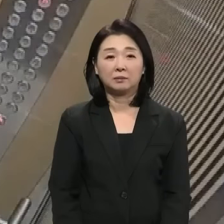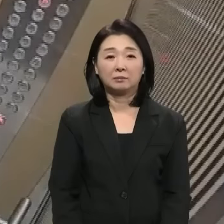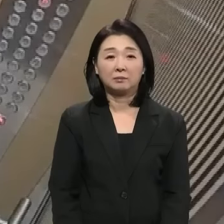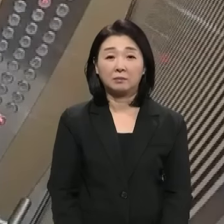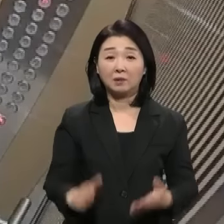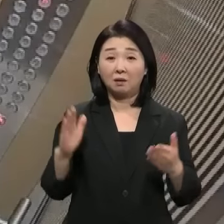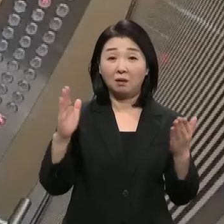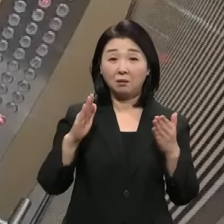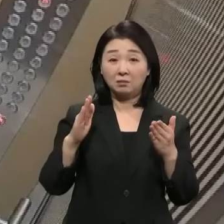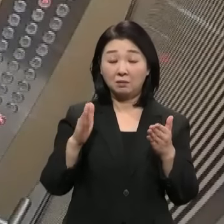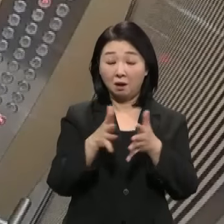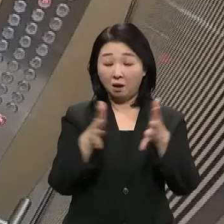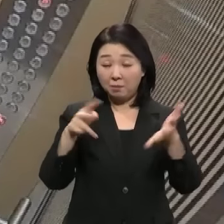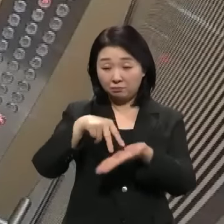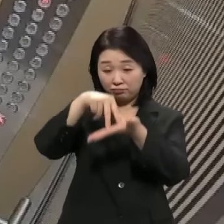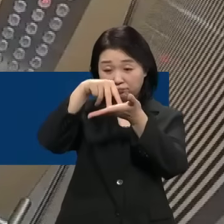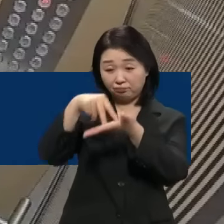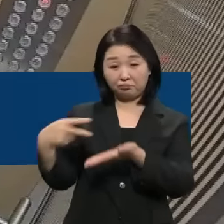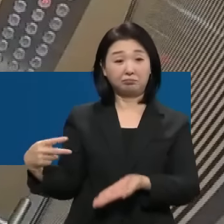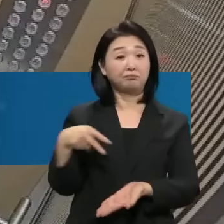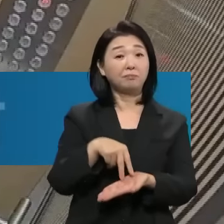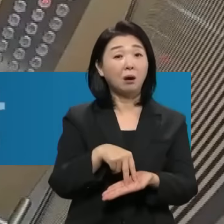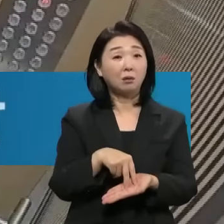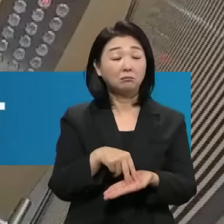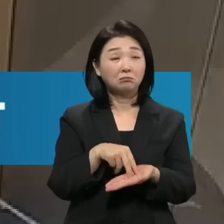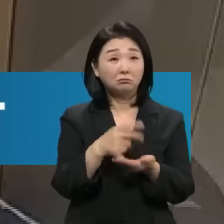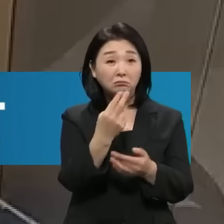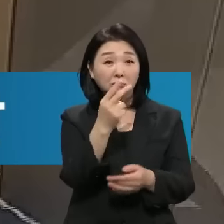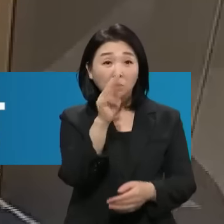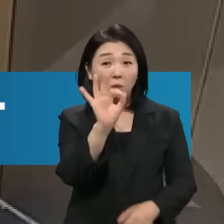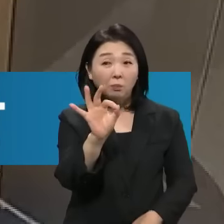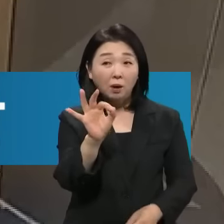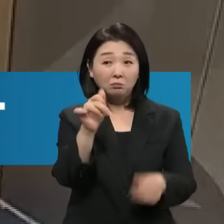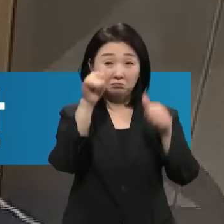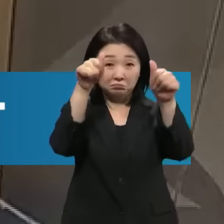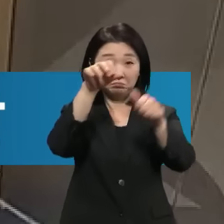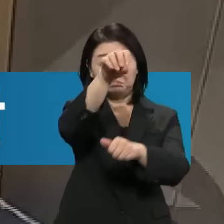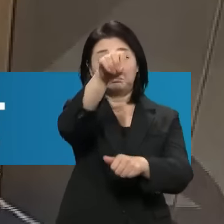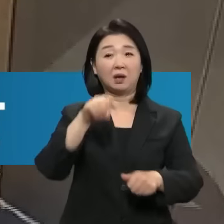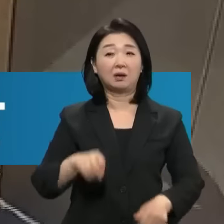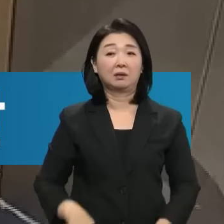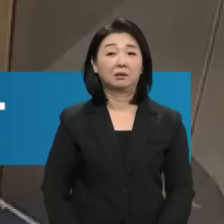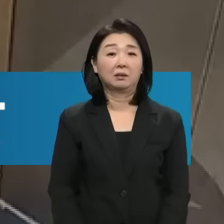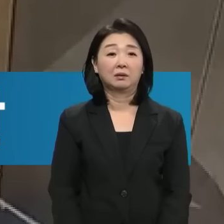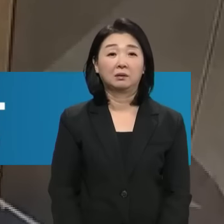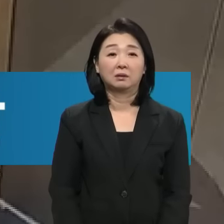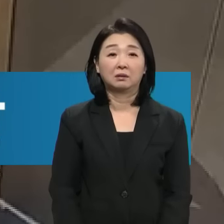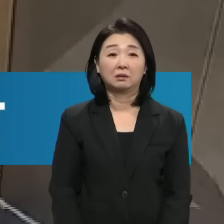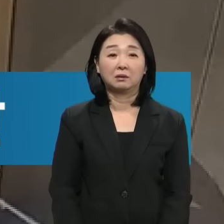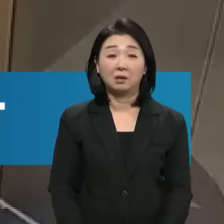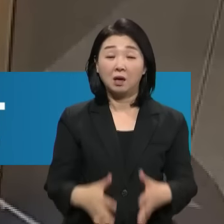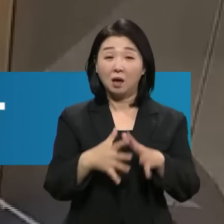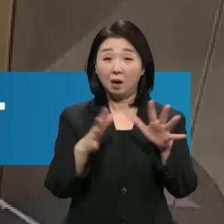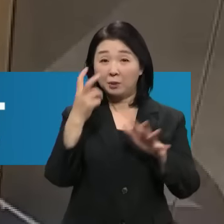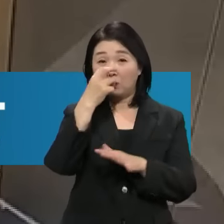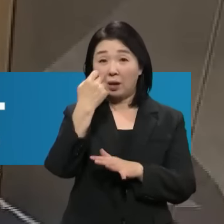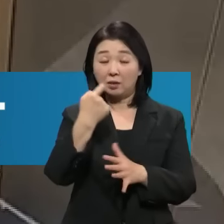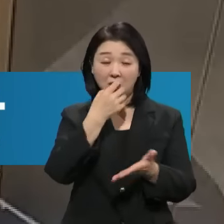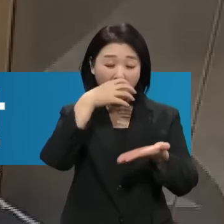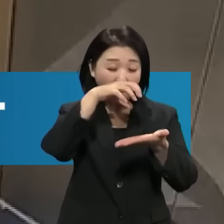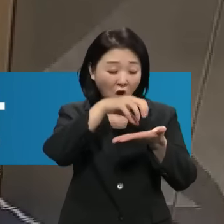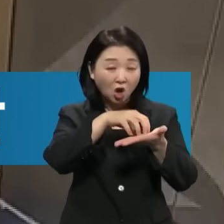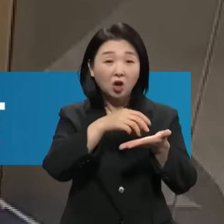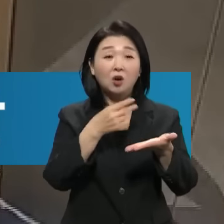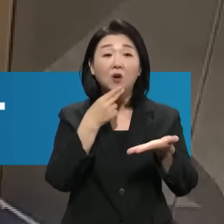한 학생이 아파트 안에 승강기에 타더니 거울에 붙은 커다란 전단지를 떼어냅니다. 아파트 관리실 명의의